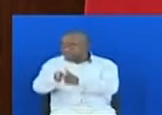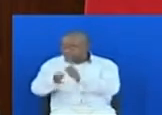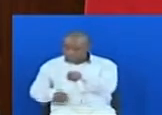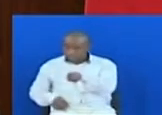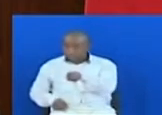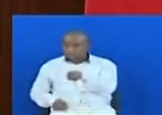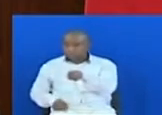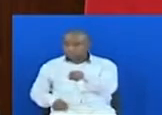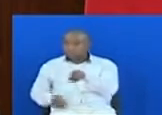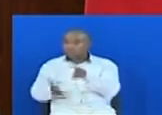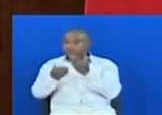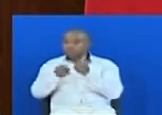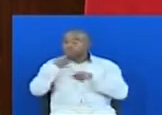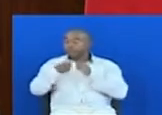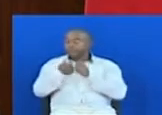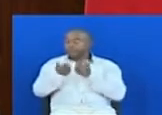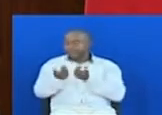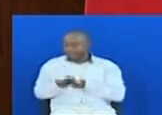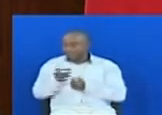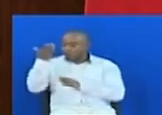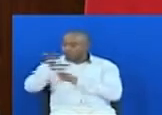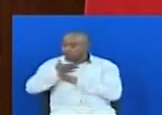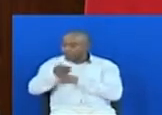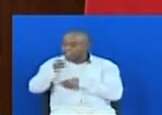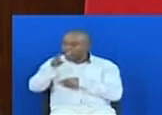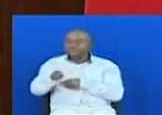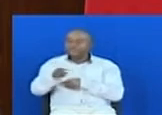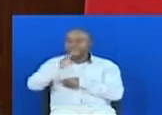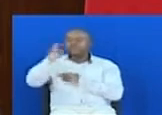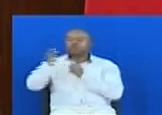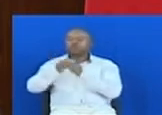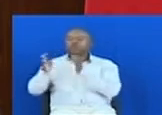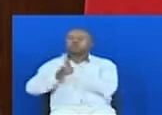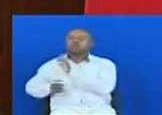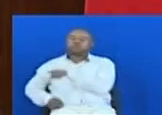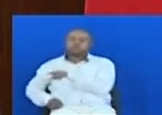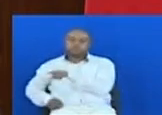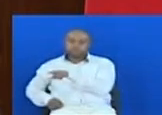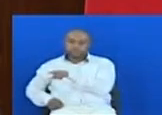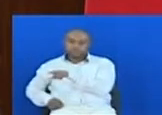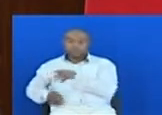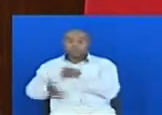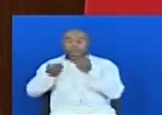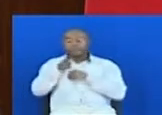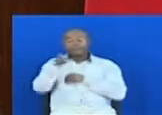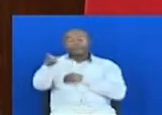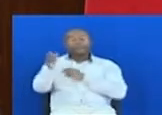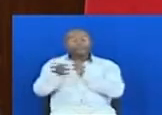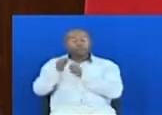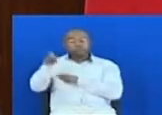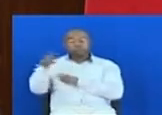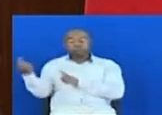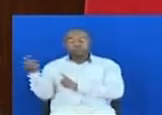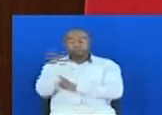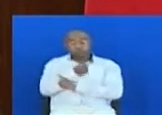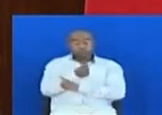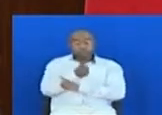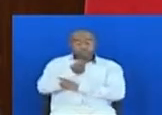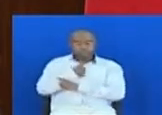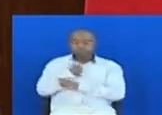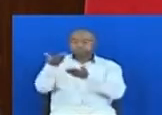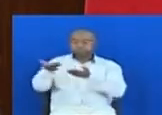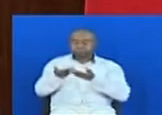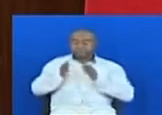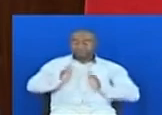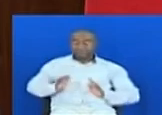ya kuendelea kuadapt kuishi na hivi virusi. Kwa hivyo hili jambo limekuja, tumelipokea kwa sababu